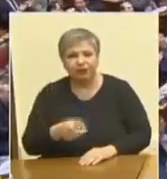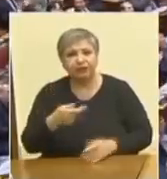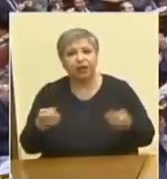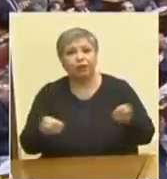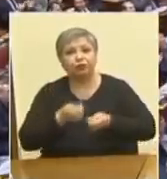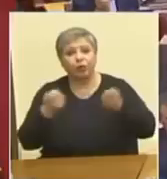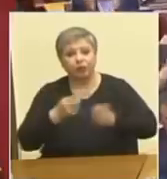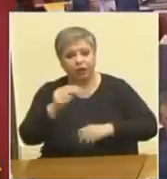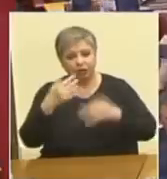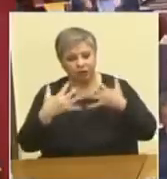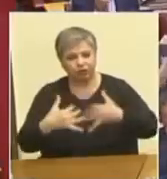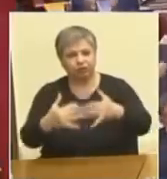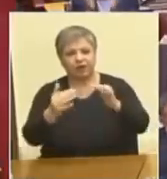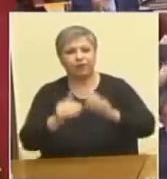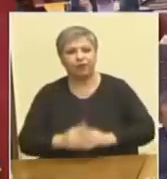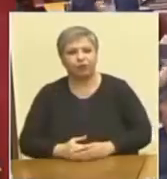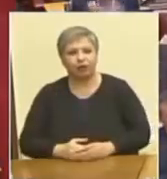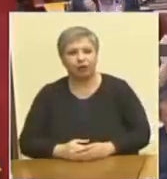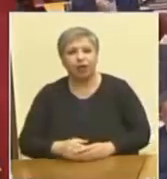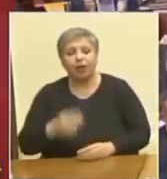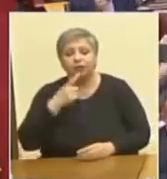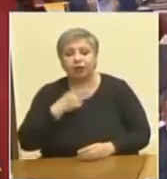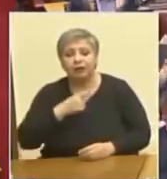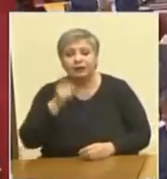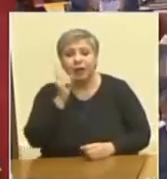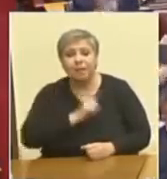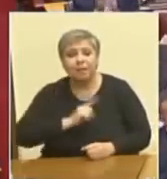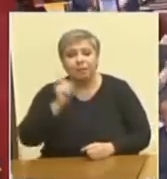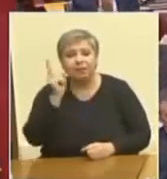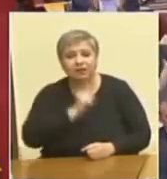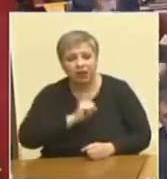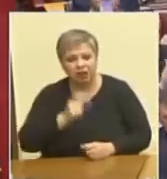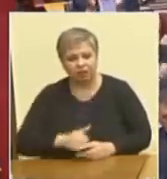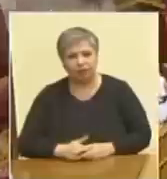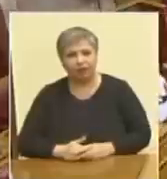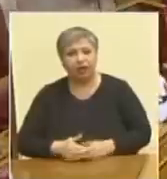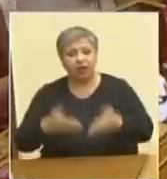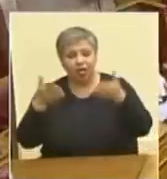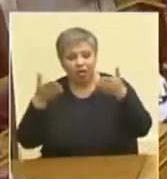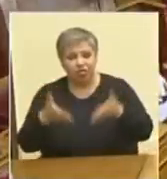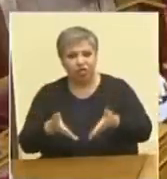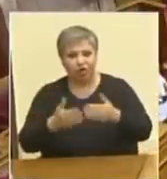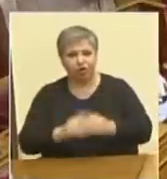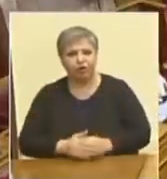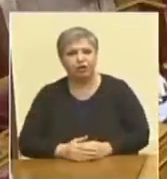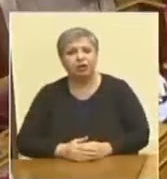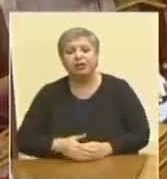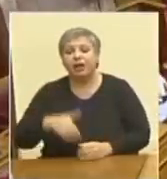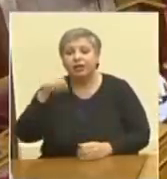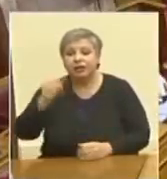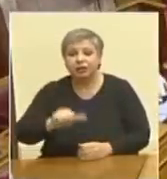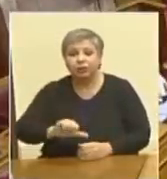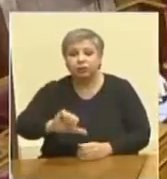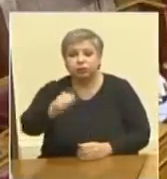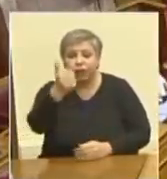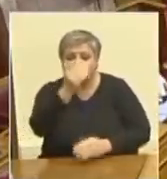Κοινοβουλίου να αναπαράγετε ψεύτικα δημοσιεύματα. Εσείς εδώ είστε ο ευχιερέας